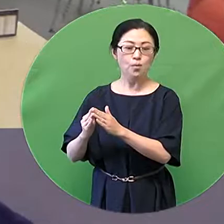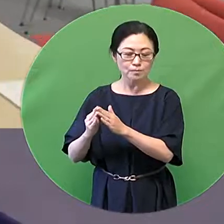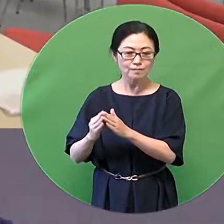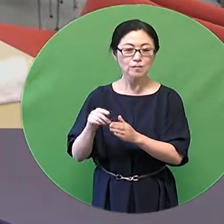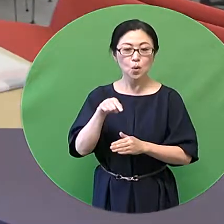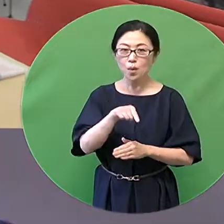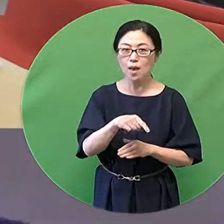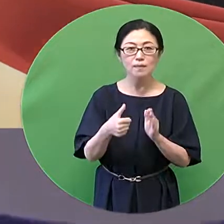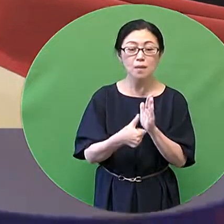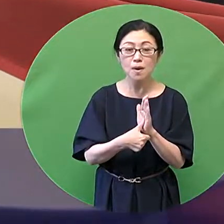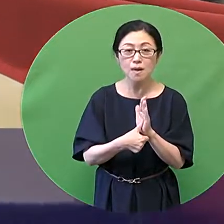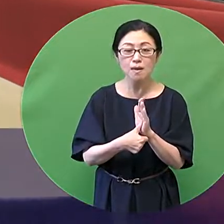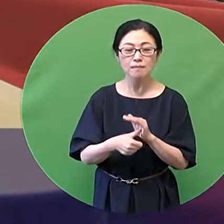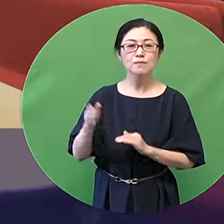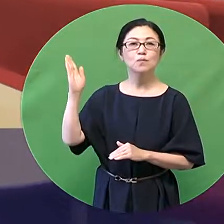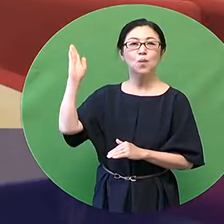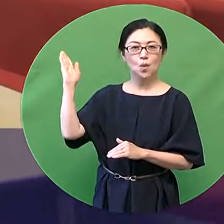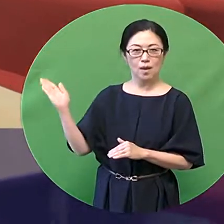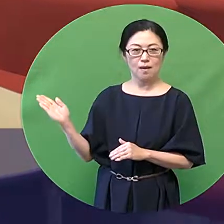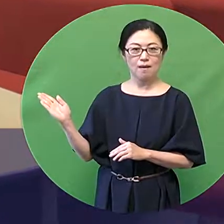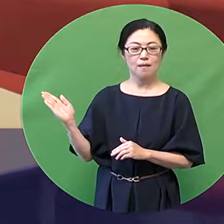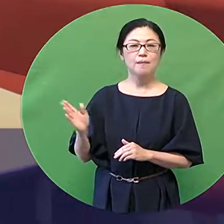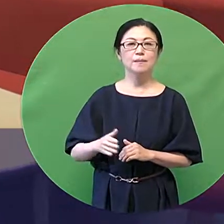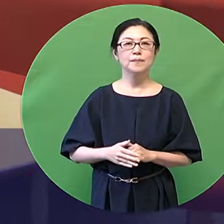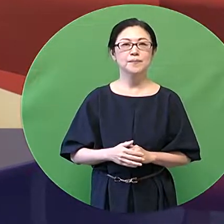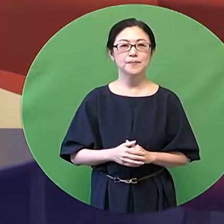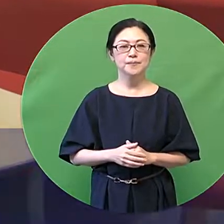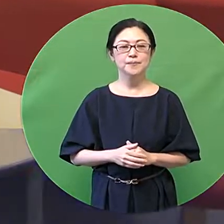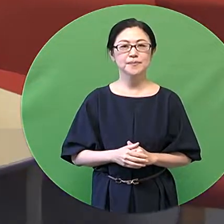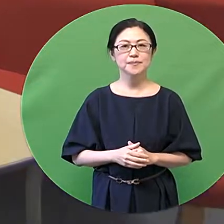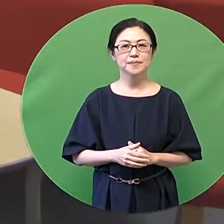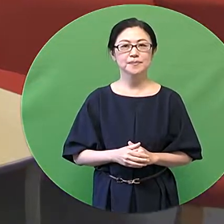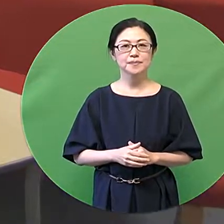に就業支援員などを配置しています。